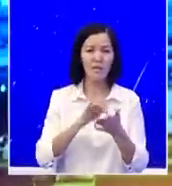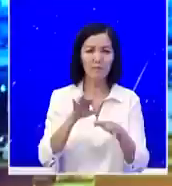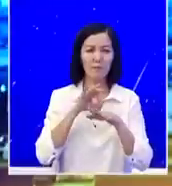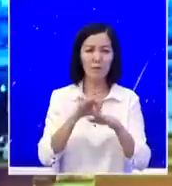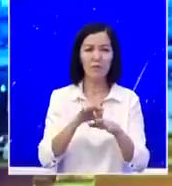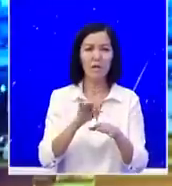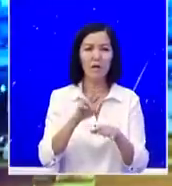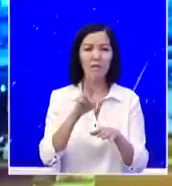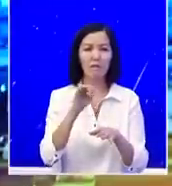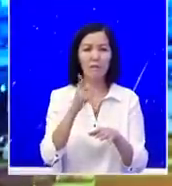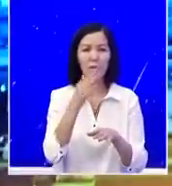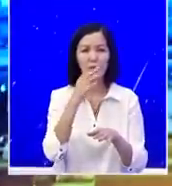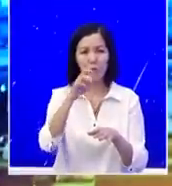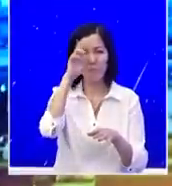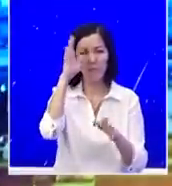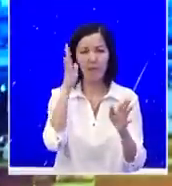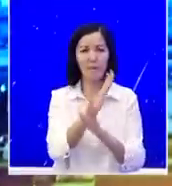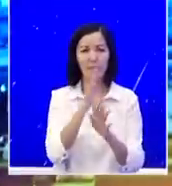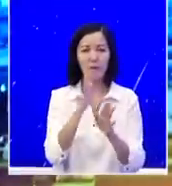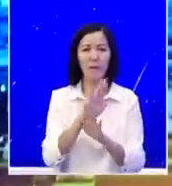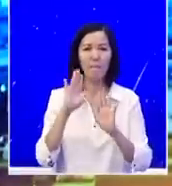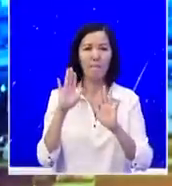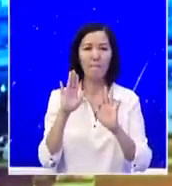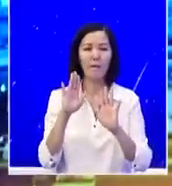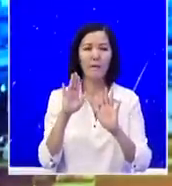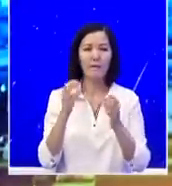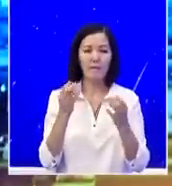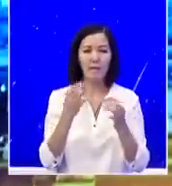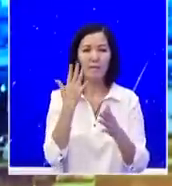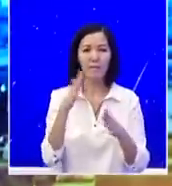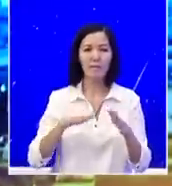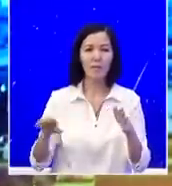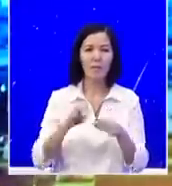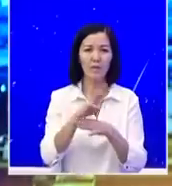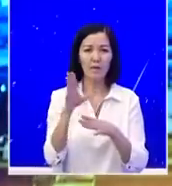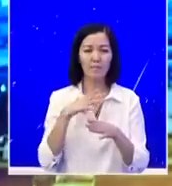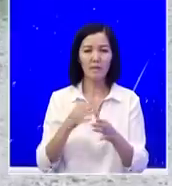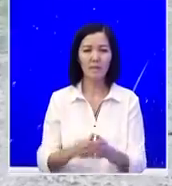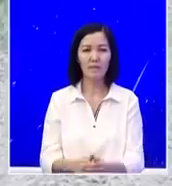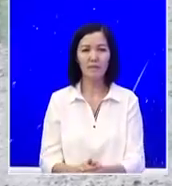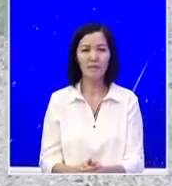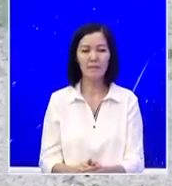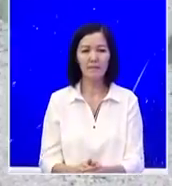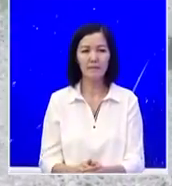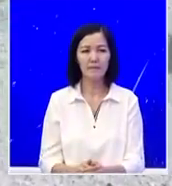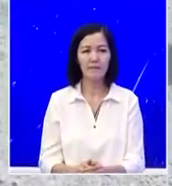ұлттық мемлекеттік табиғи паркінен басталған санақ шарасы тағы 5 ауданды қамтиды.